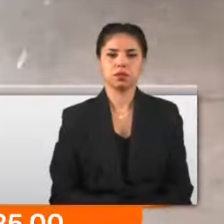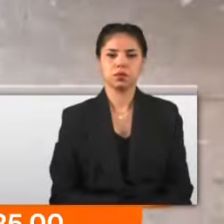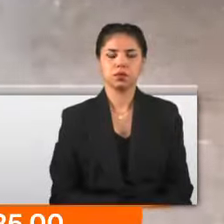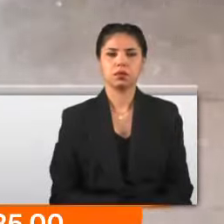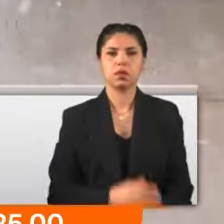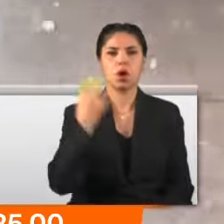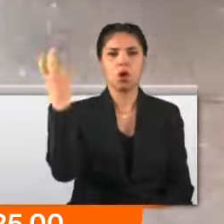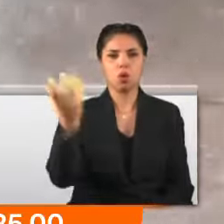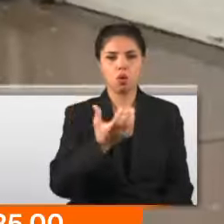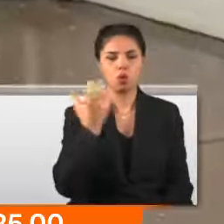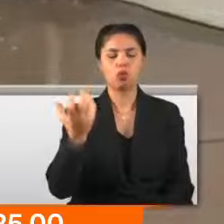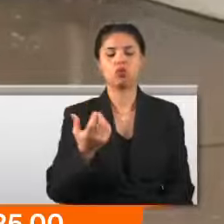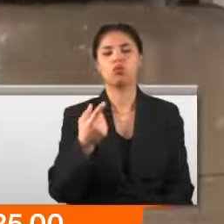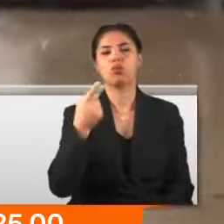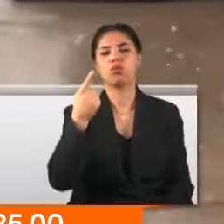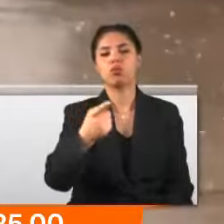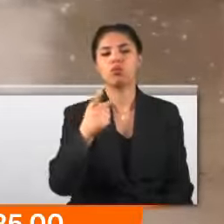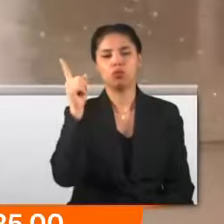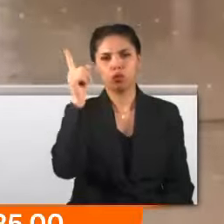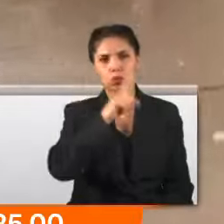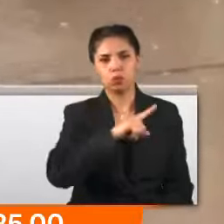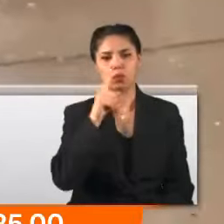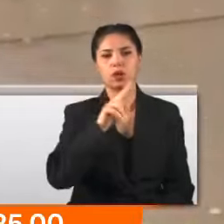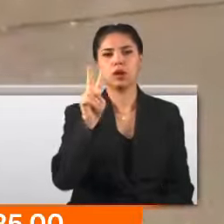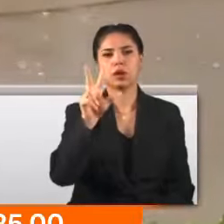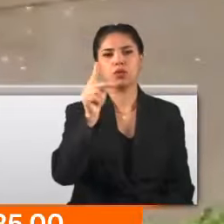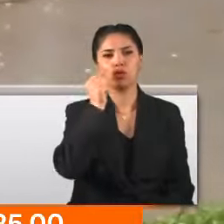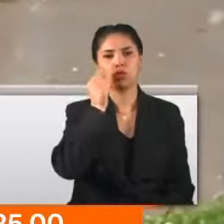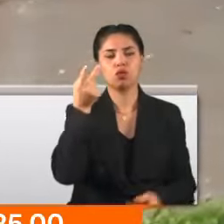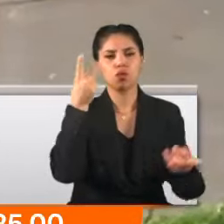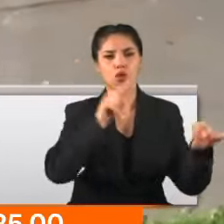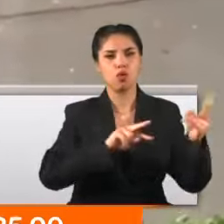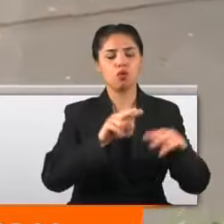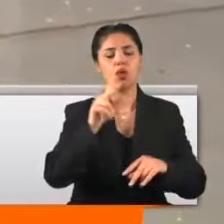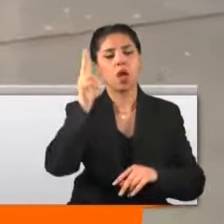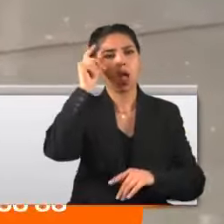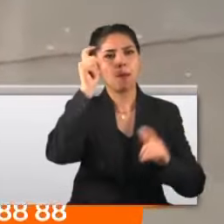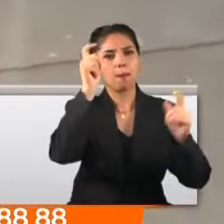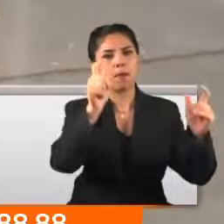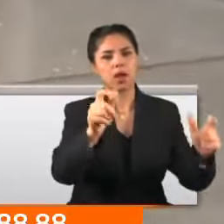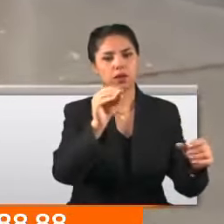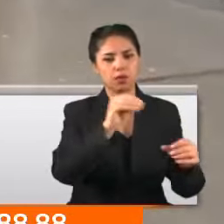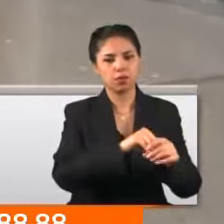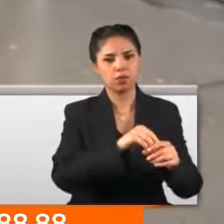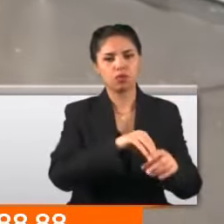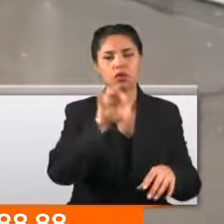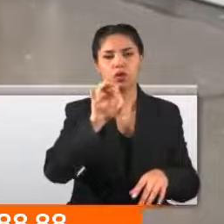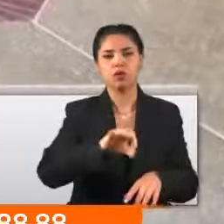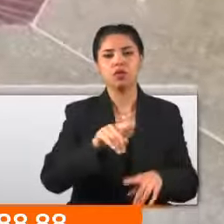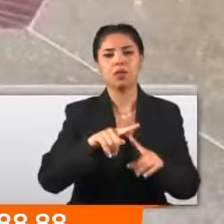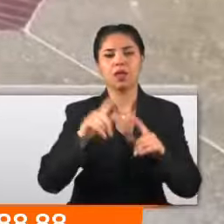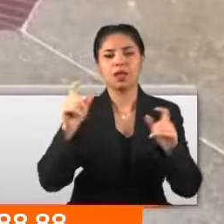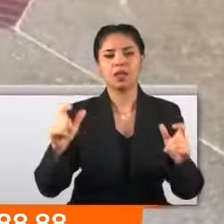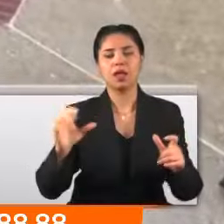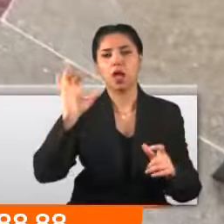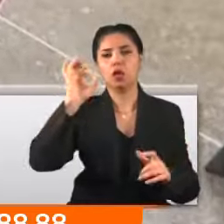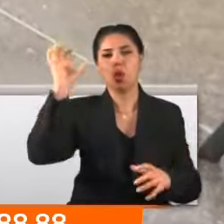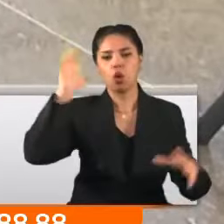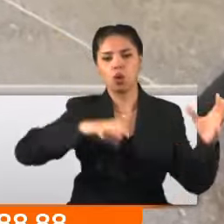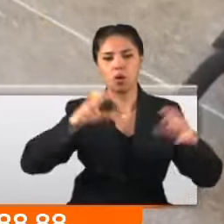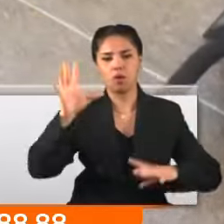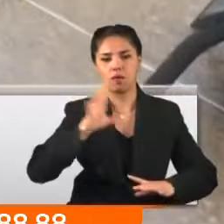Hortum ve kasırgalar yüzünden 23 kişinin hayatını kaybettiği Amerika'da Teksaslılar bu kez de dolu kabusu yaşadı. Kötü hava